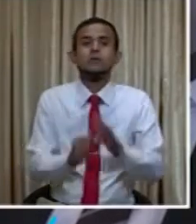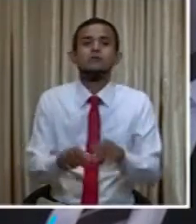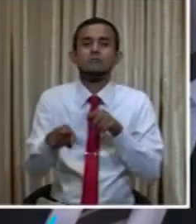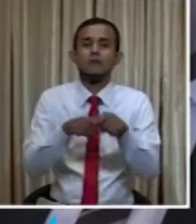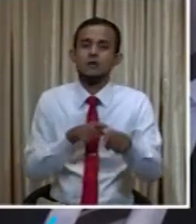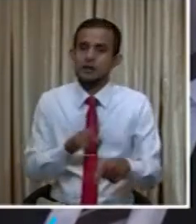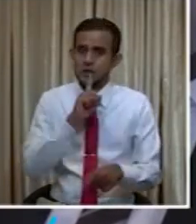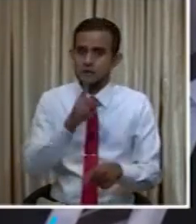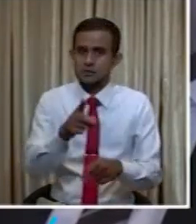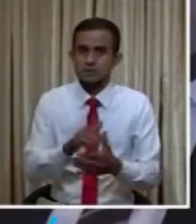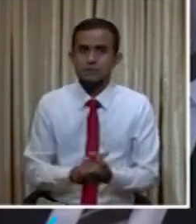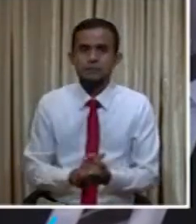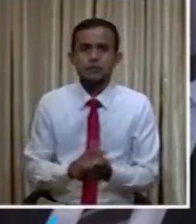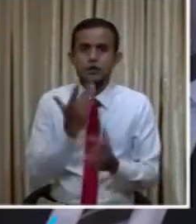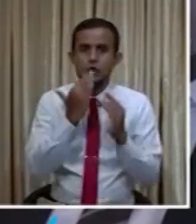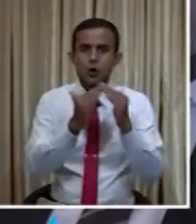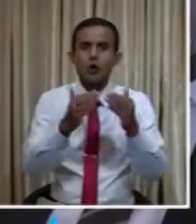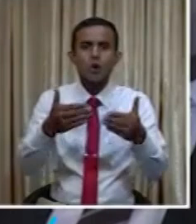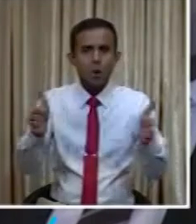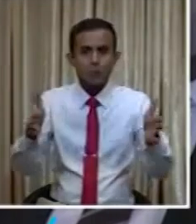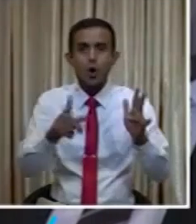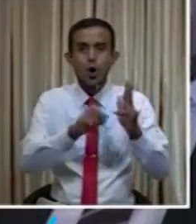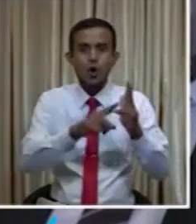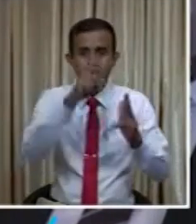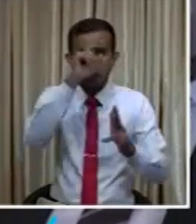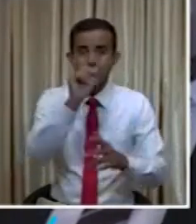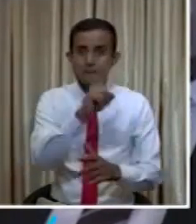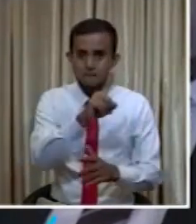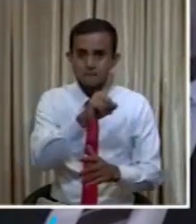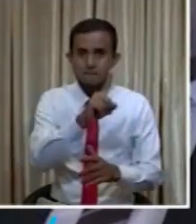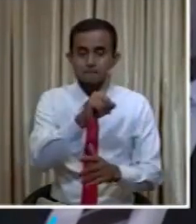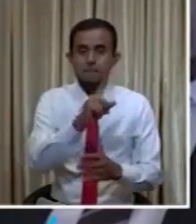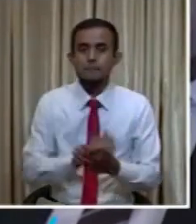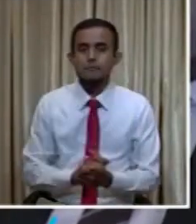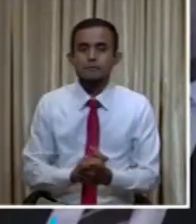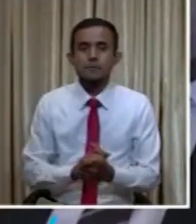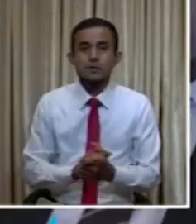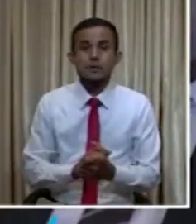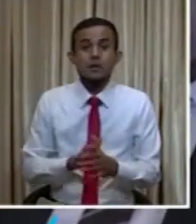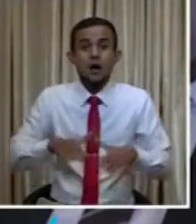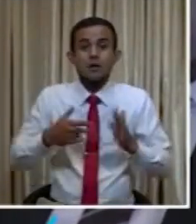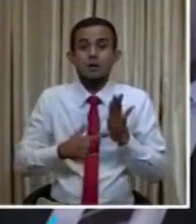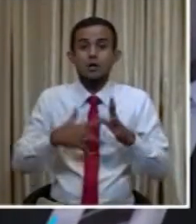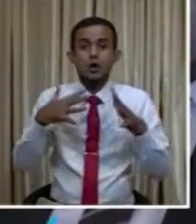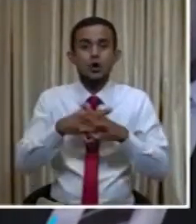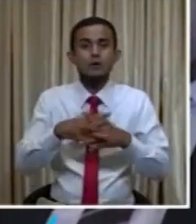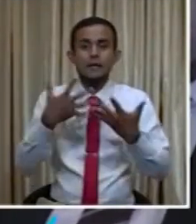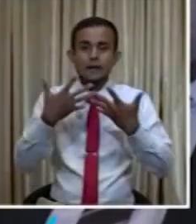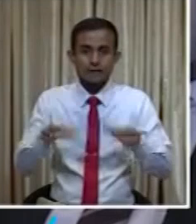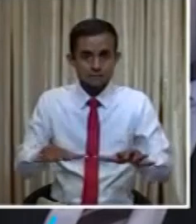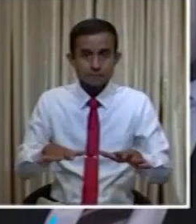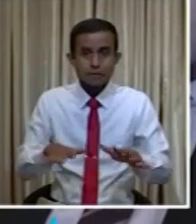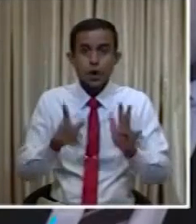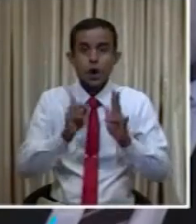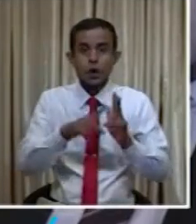එක කියන්න ඕනේ. පාසල් විවෘත කළා තියෙනවා ඔක්තෝබර් මාසේ පළවෙනිදා. තමයි සෞඛ්‍ය නීති ඉවත් කරේ.